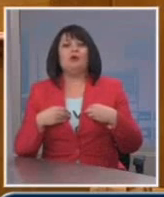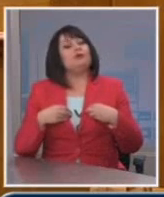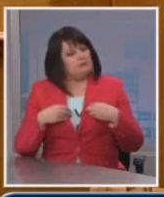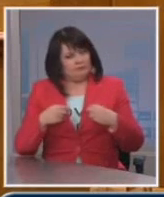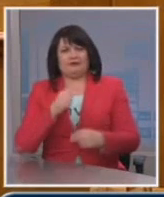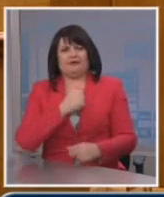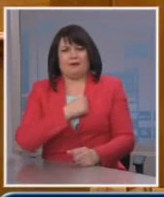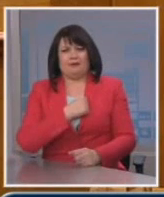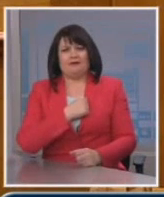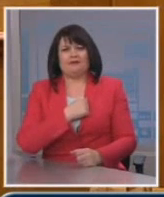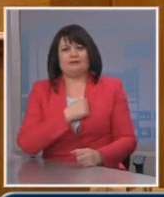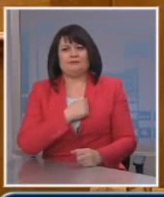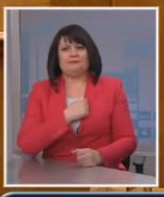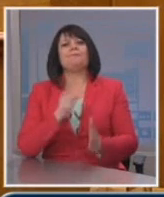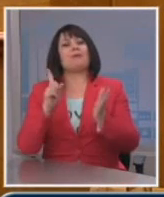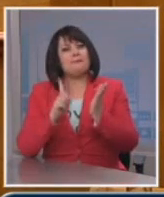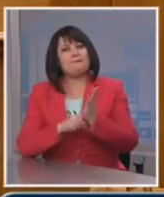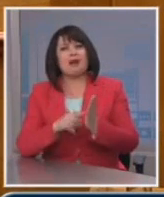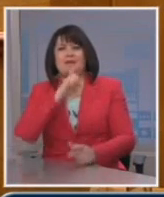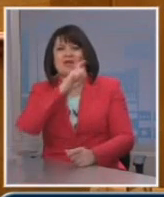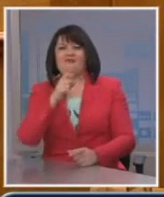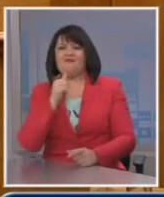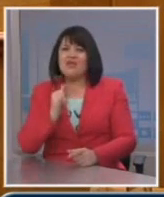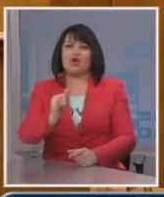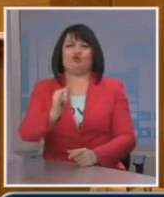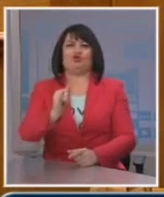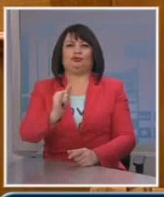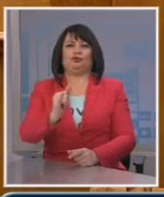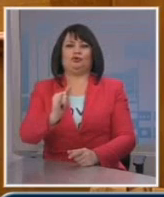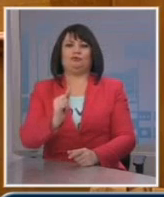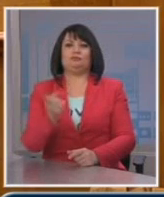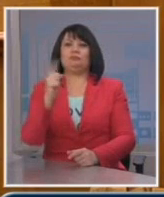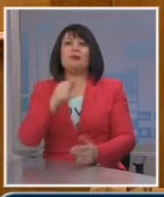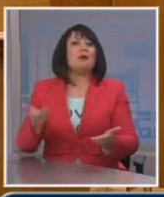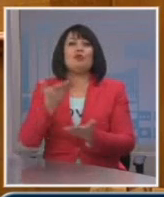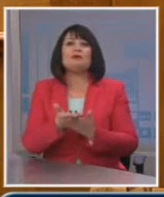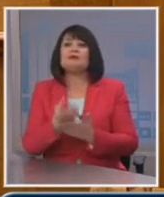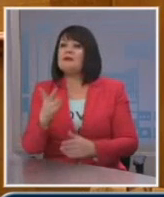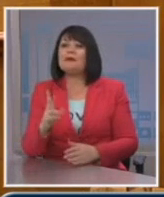εκτίμηση ότι πρέπει να γίνει βιώσιμο. Ποια είναι η εναλλακτική σας?